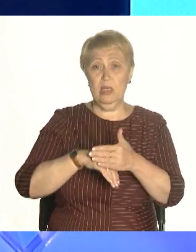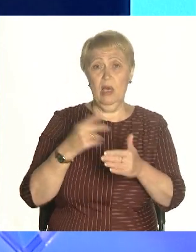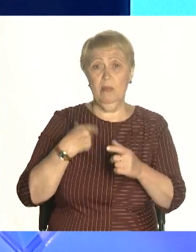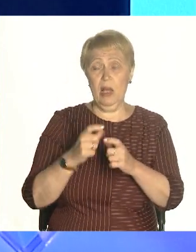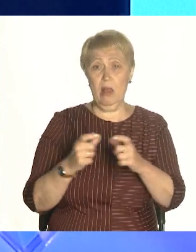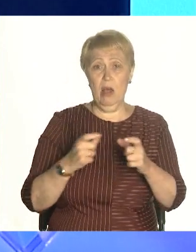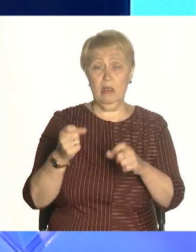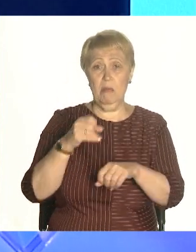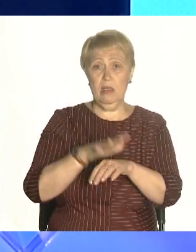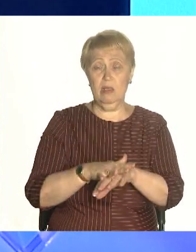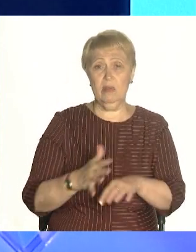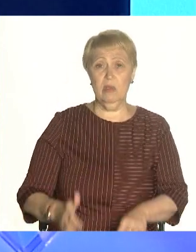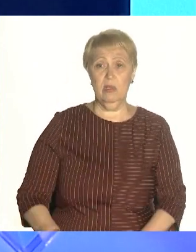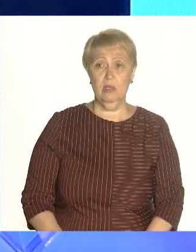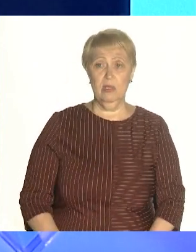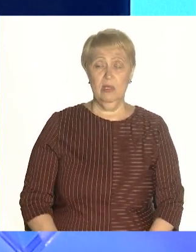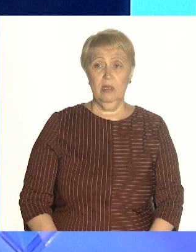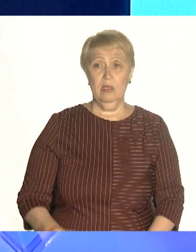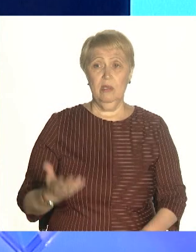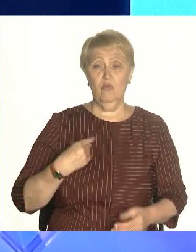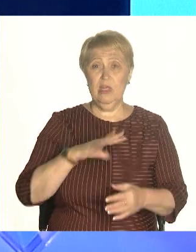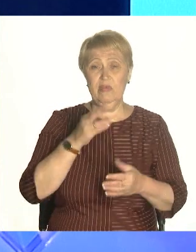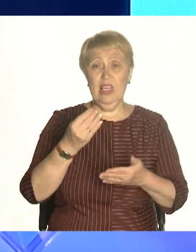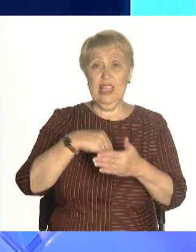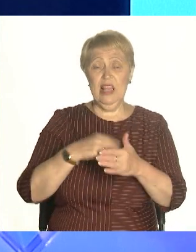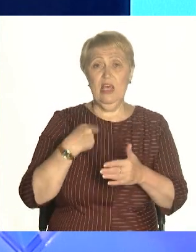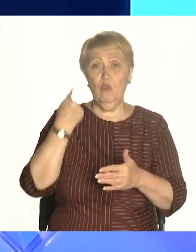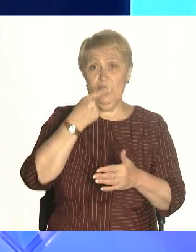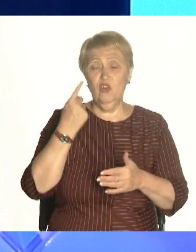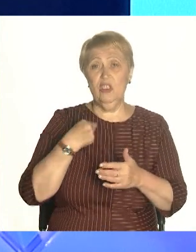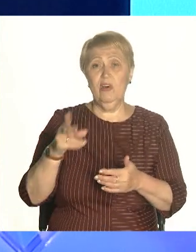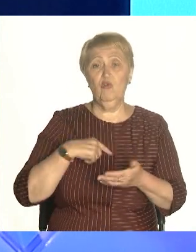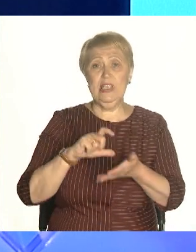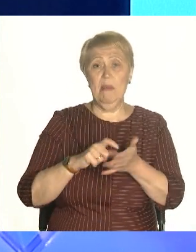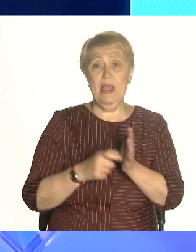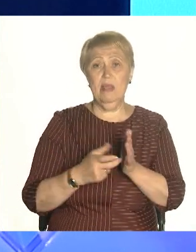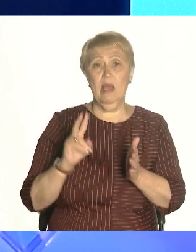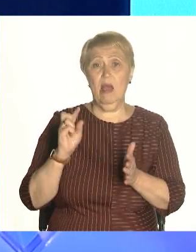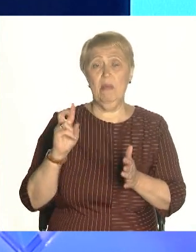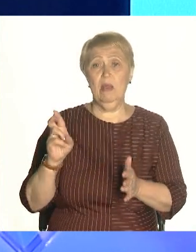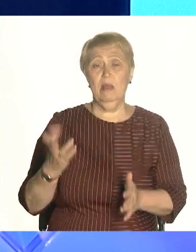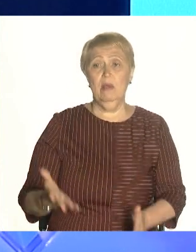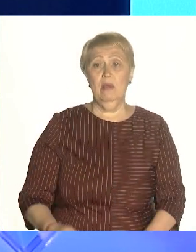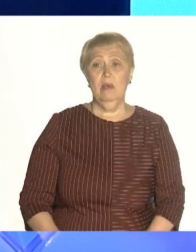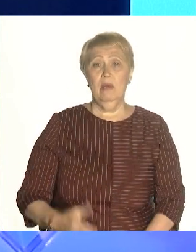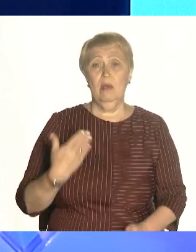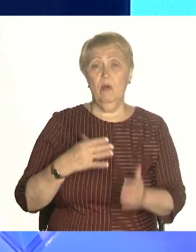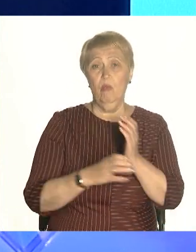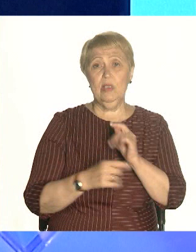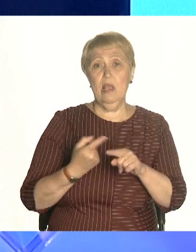карты банковской, да, либо данным личного кабинета в банке. И, соответственно, уже после этого